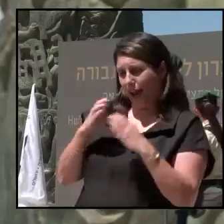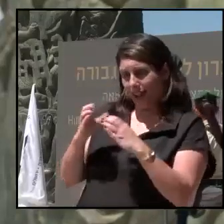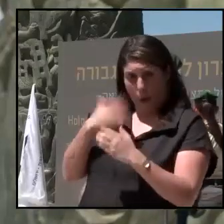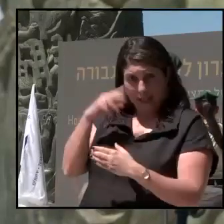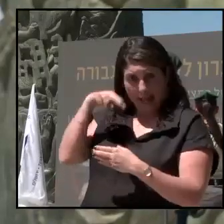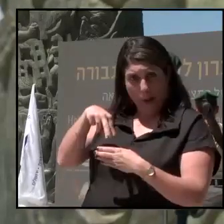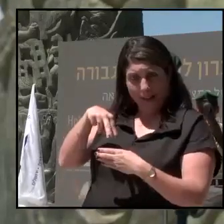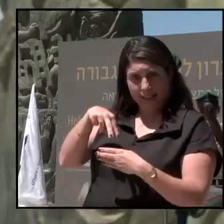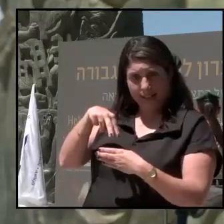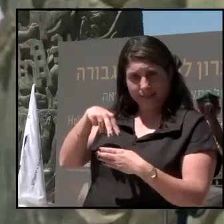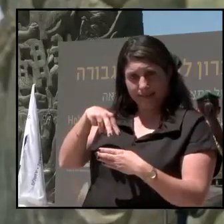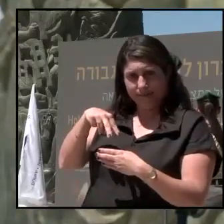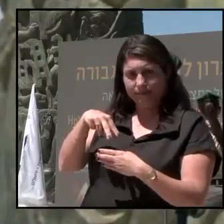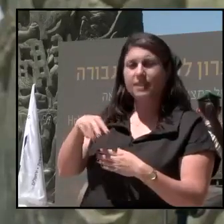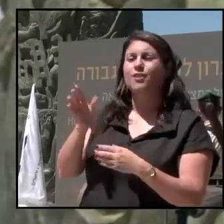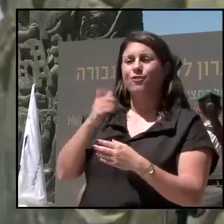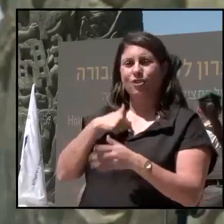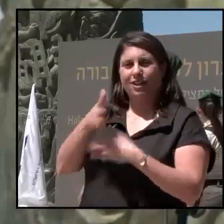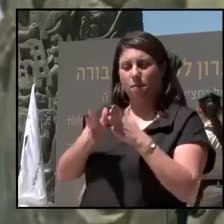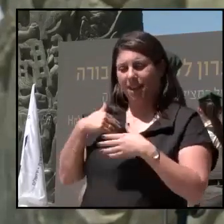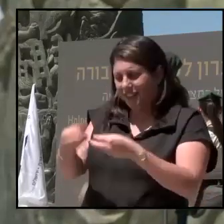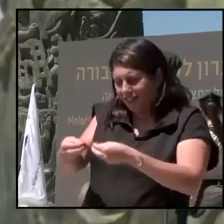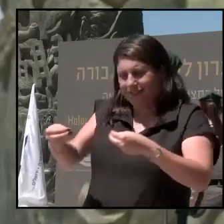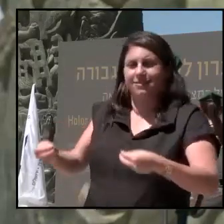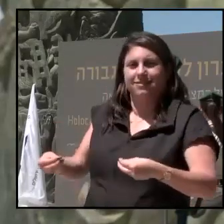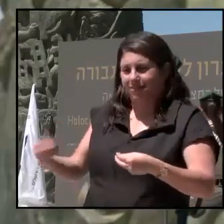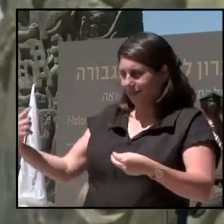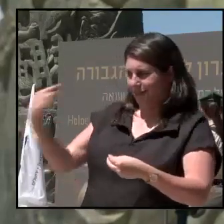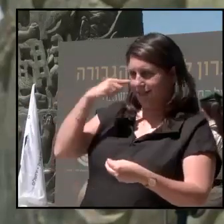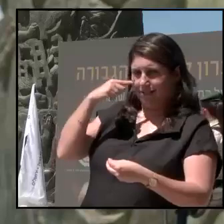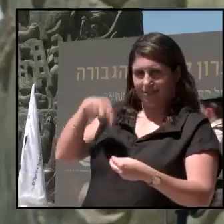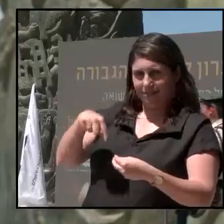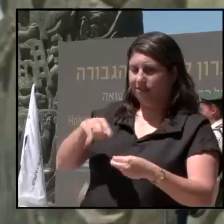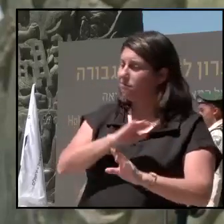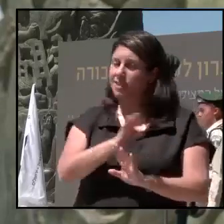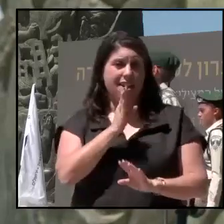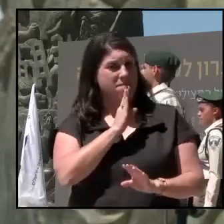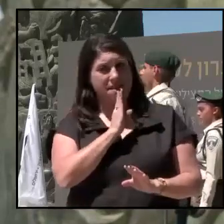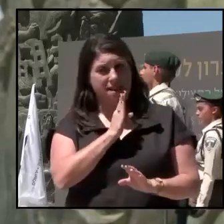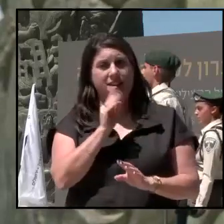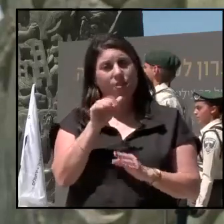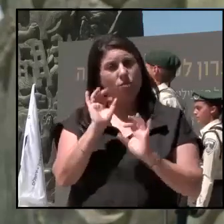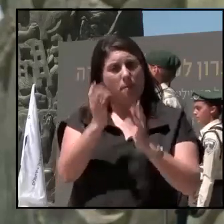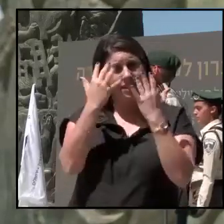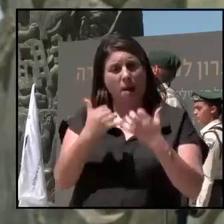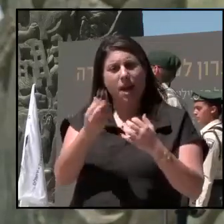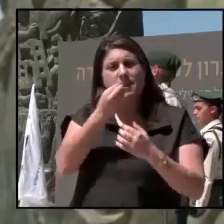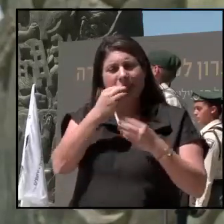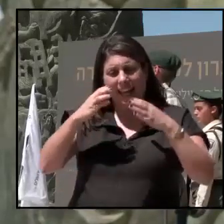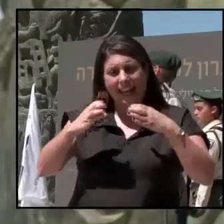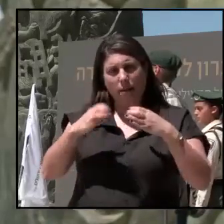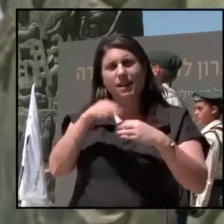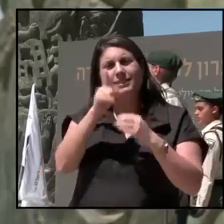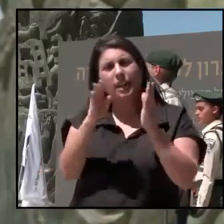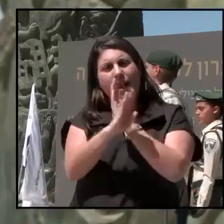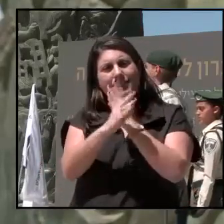לראות אותם? ובעוד אני אומר זאת, אני פותח את התיק. אין בעיה, יש באמת כמה כריכים בפנים, הם רק חייבים להסתיר